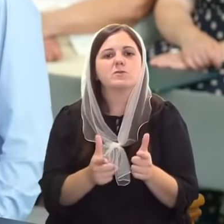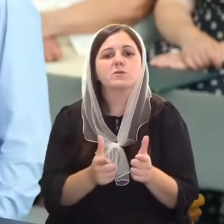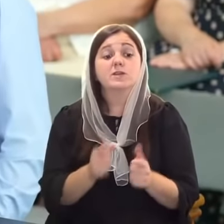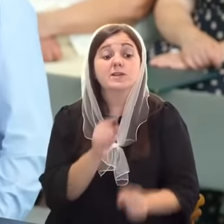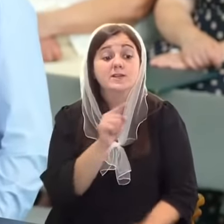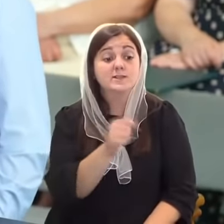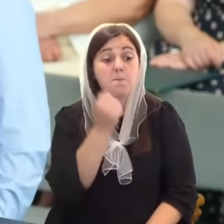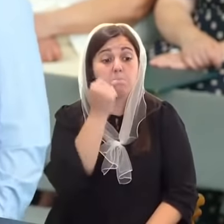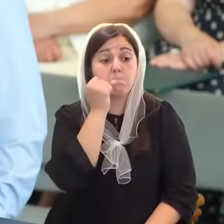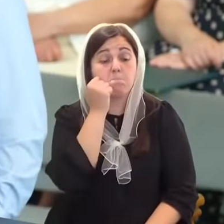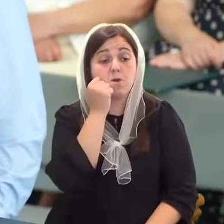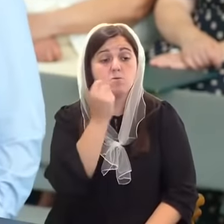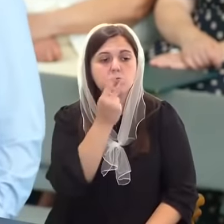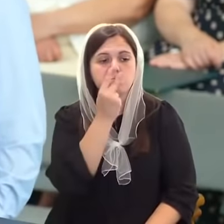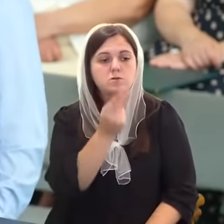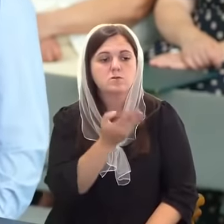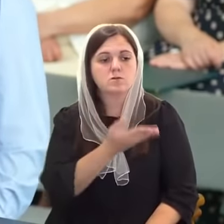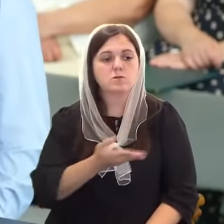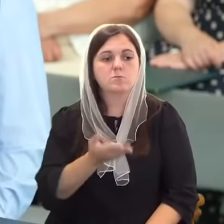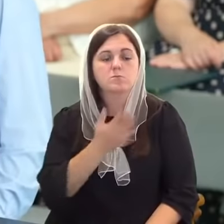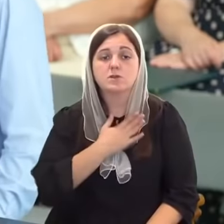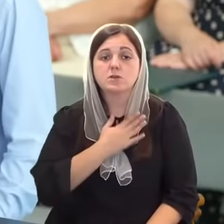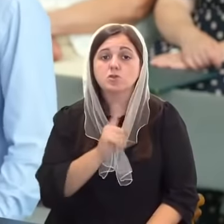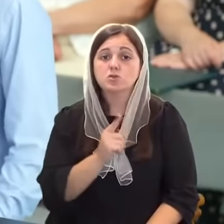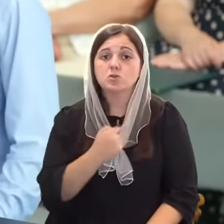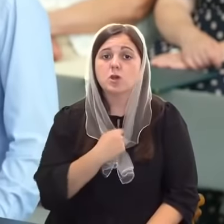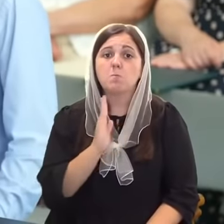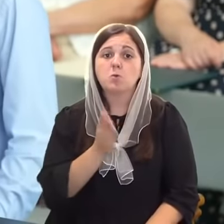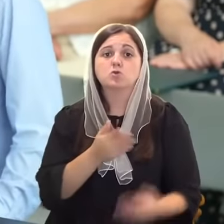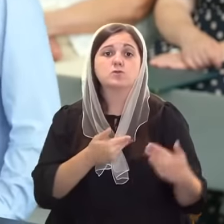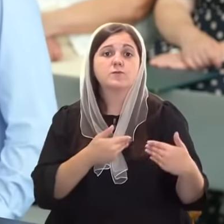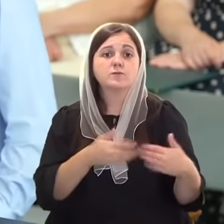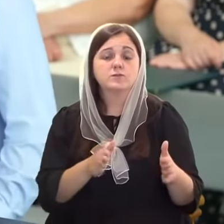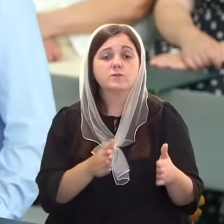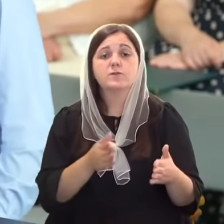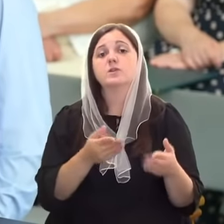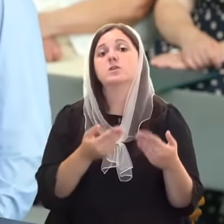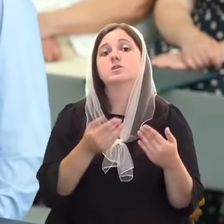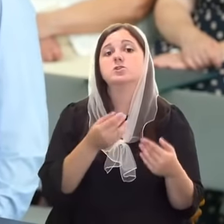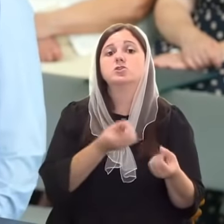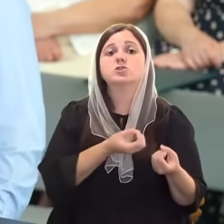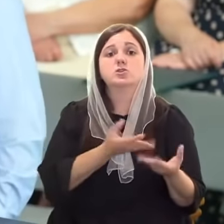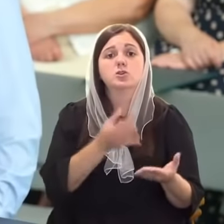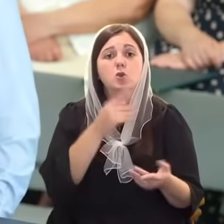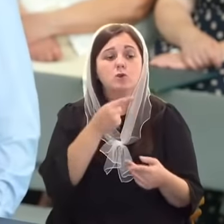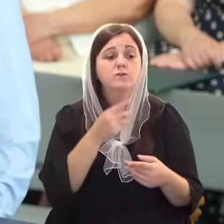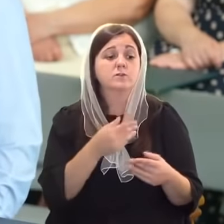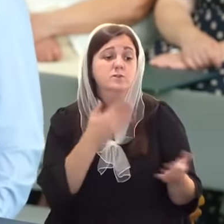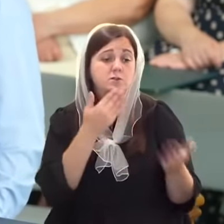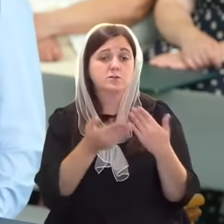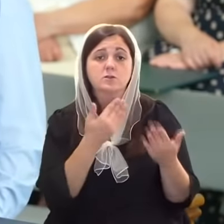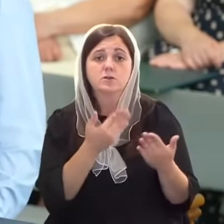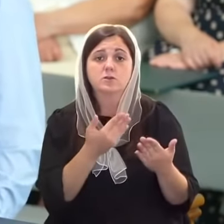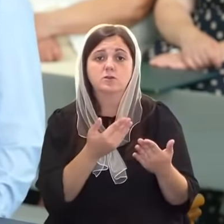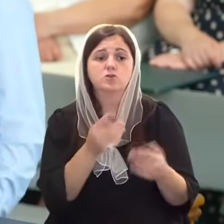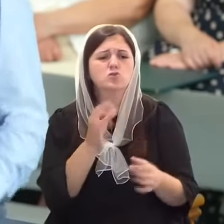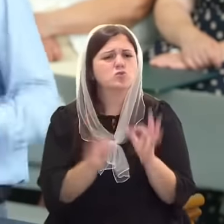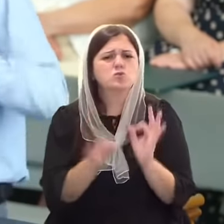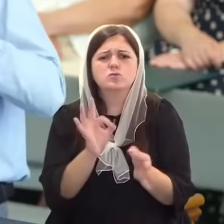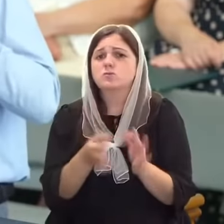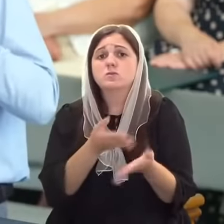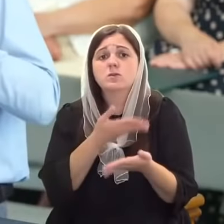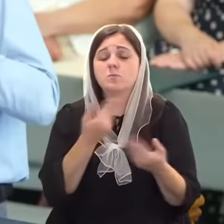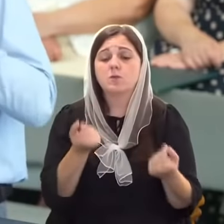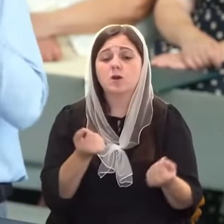бабушка Маша, она показала мне, что я могу быть с ней открытой. Что она не смеет меня. Она не судит меня. Потому